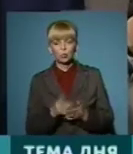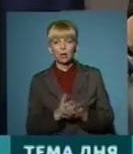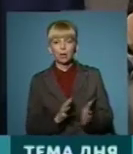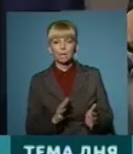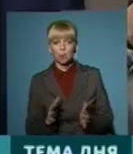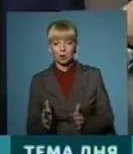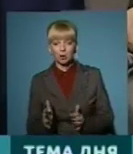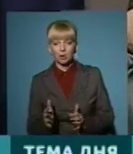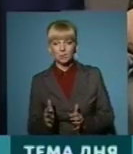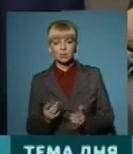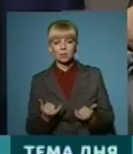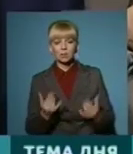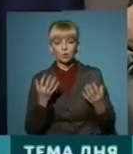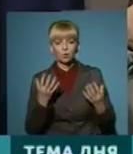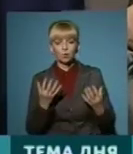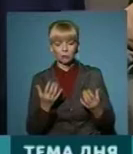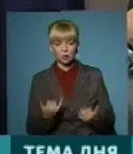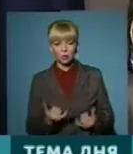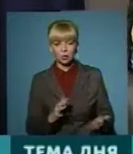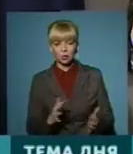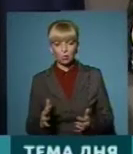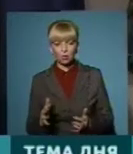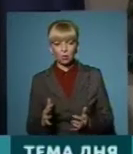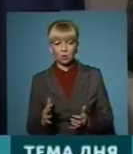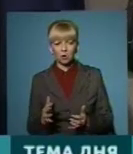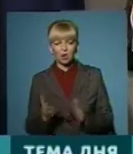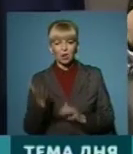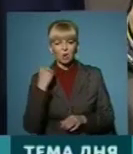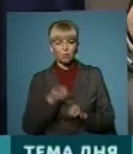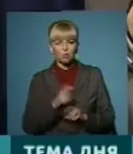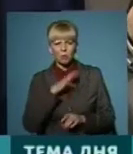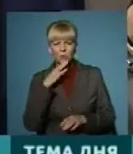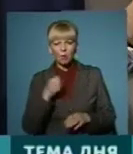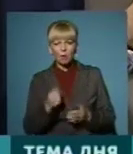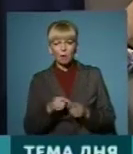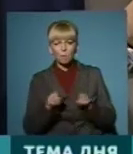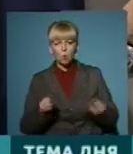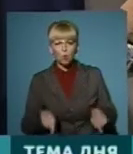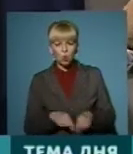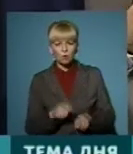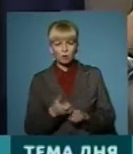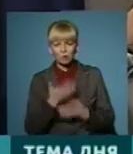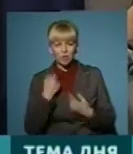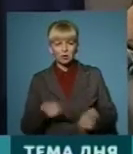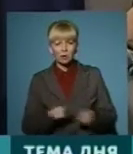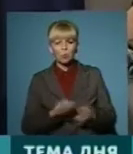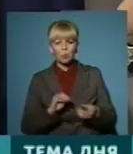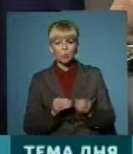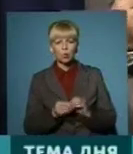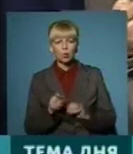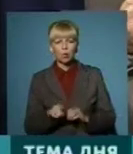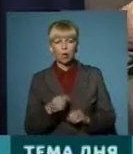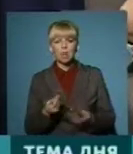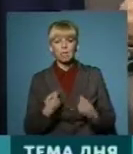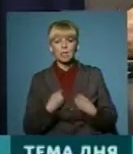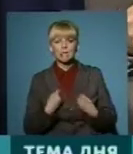Но на сегодняшний момент мы еще так не стал. Раньше было очень много путевок. И еще нет такой проблематики, что там, а мне